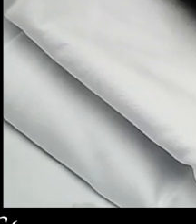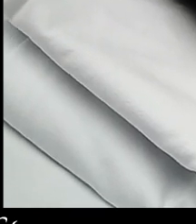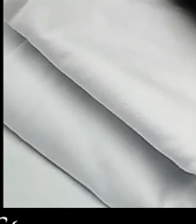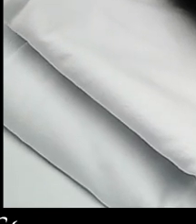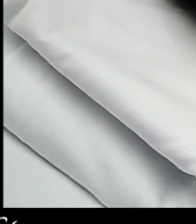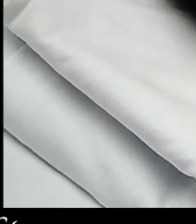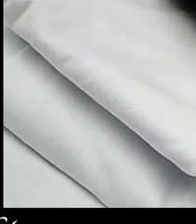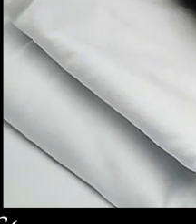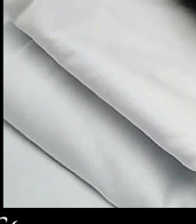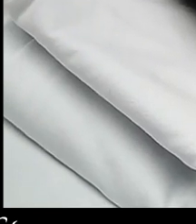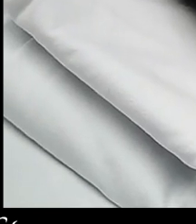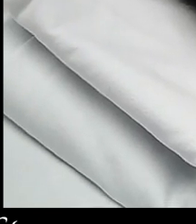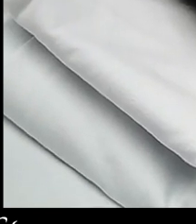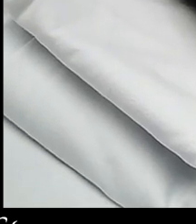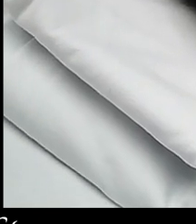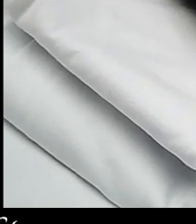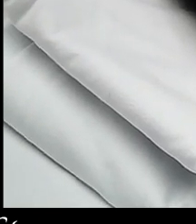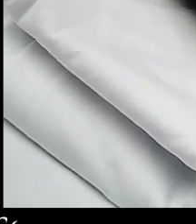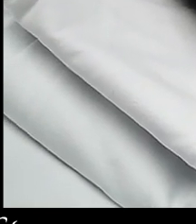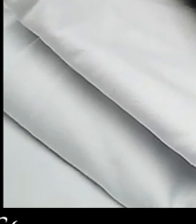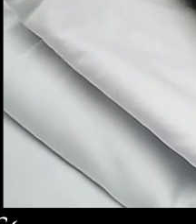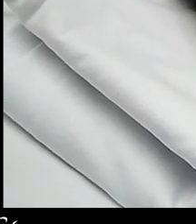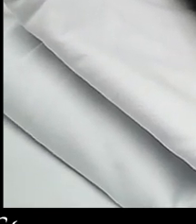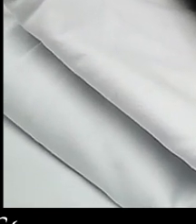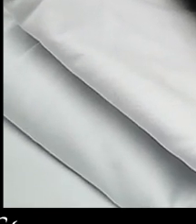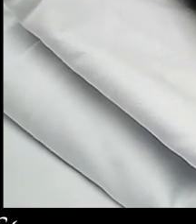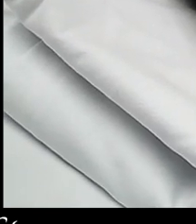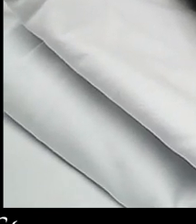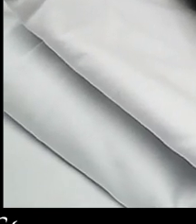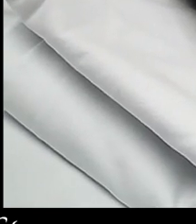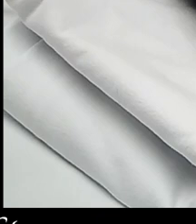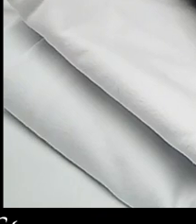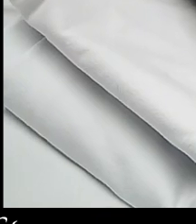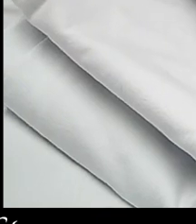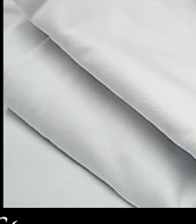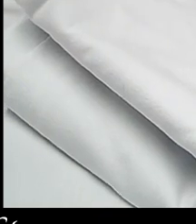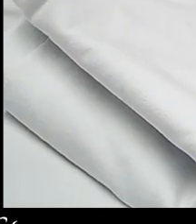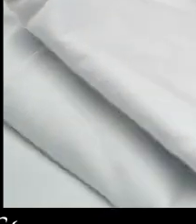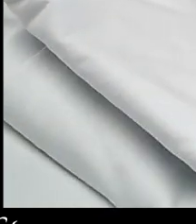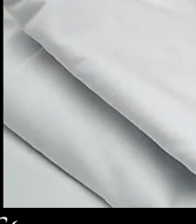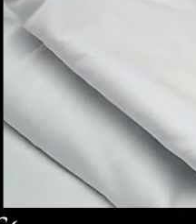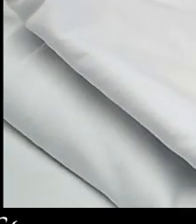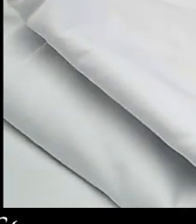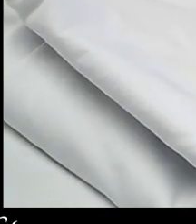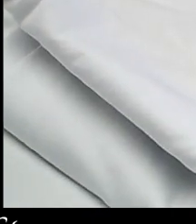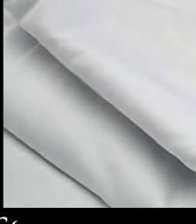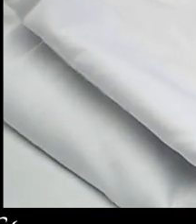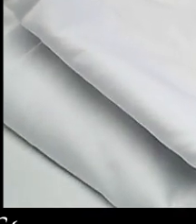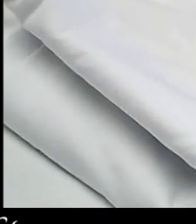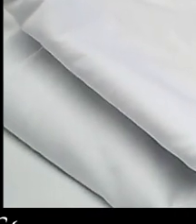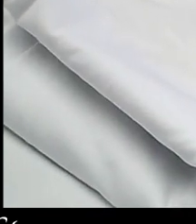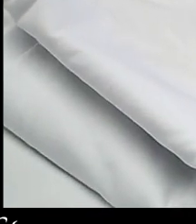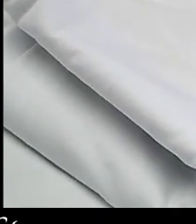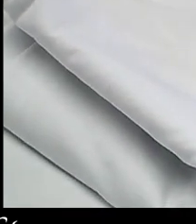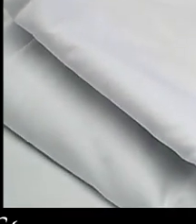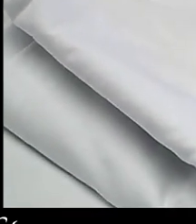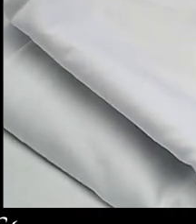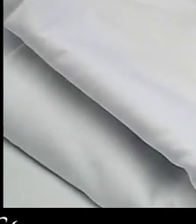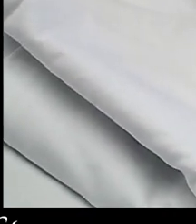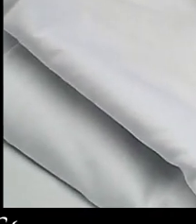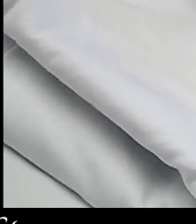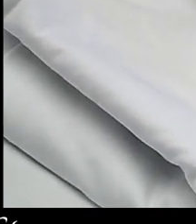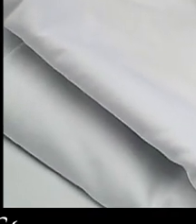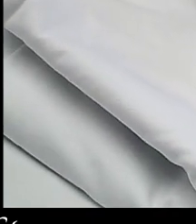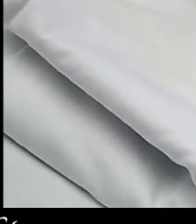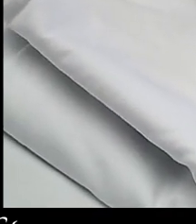өгье. Тэр тийм дээ бүгдч дээ. Харин тийм энэ дансан дээр нэг шийдэж болдгоо яа. Тэр нөгөөний тавиулчихж байгаа болохоор